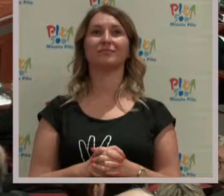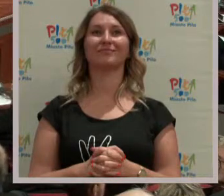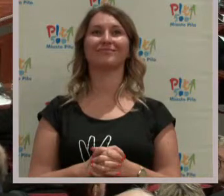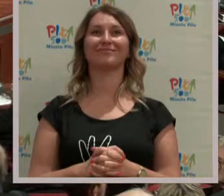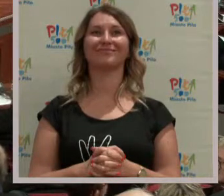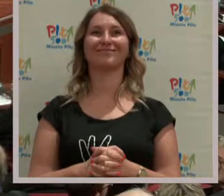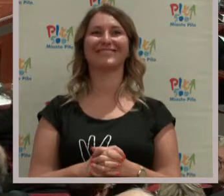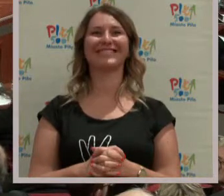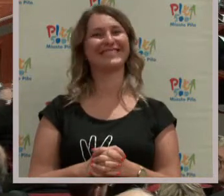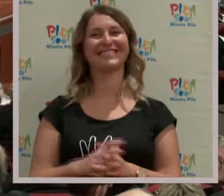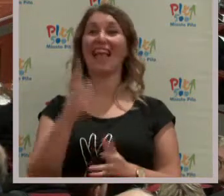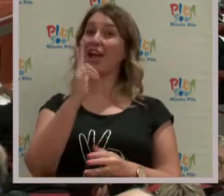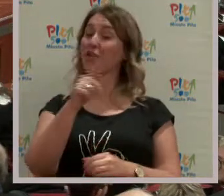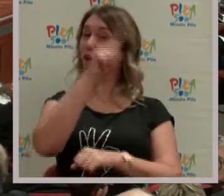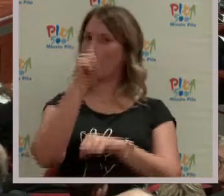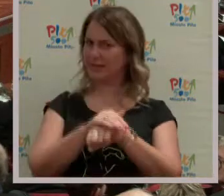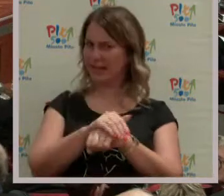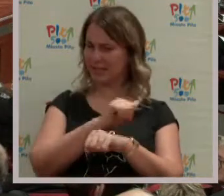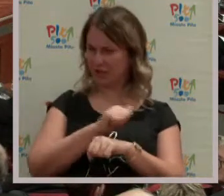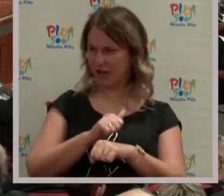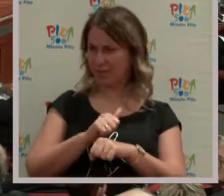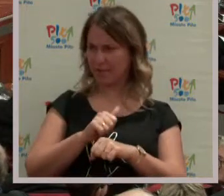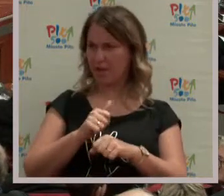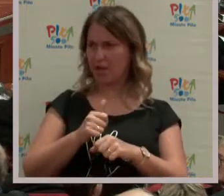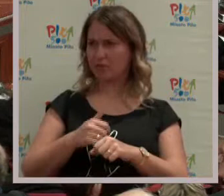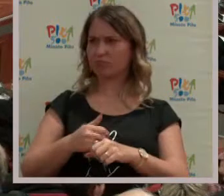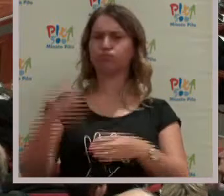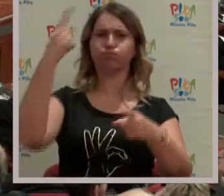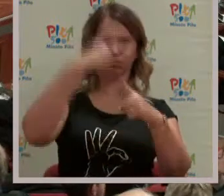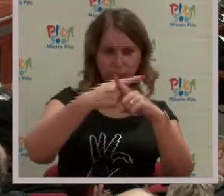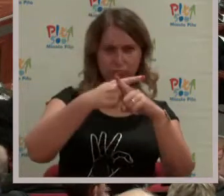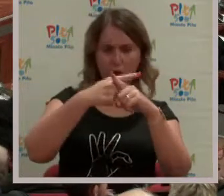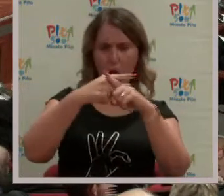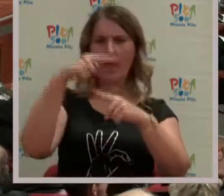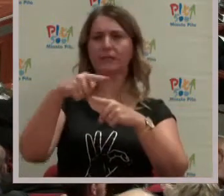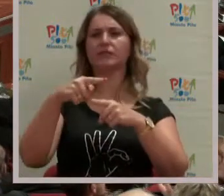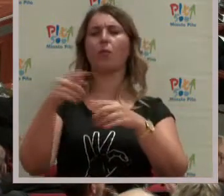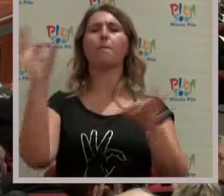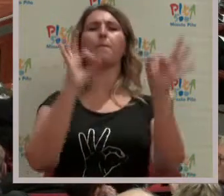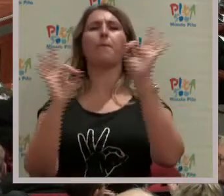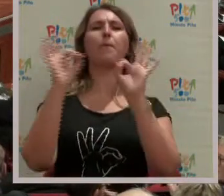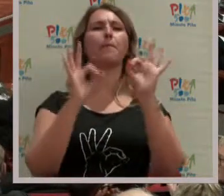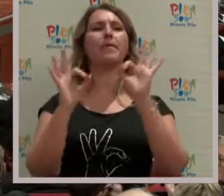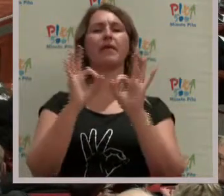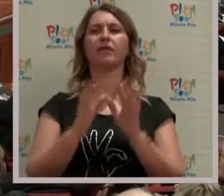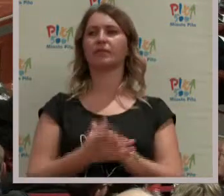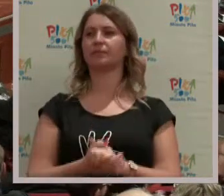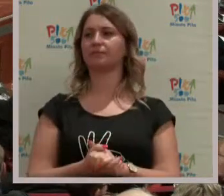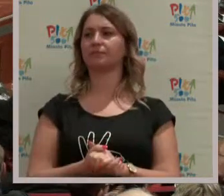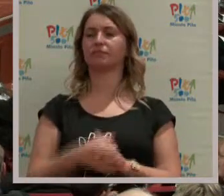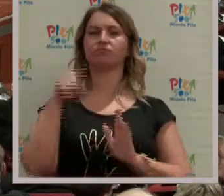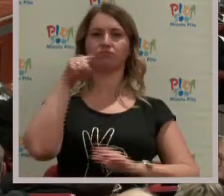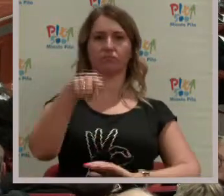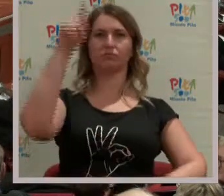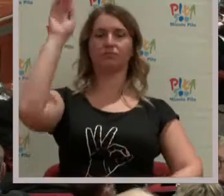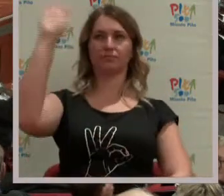kto z pań i panów radnych jest za tym aby wprowadzić tę poprawkę uwzględnić tę poprawkę proszę o